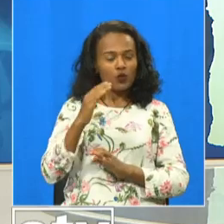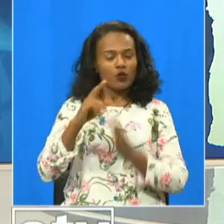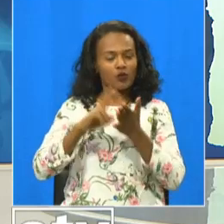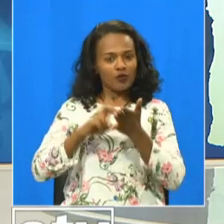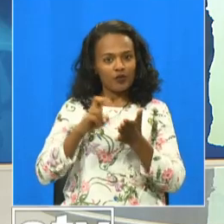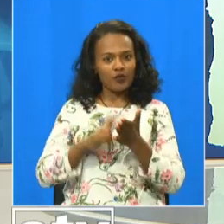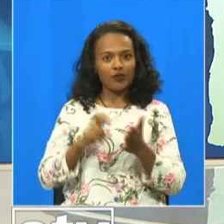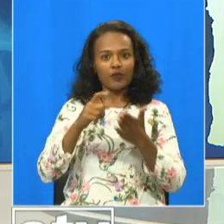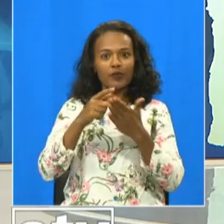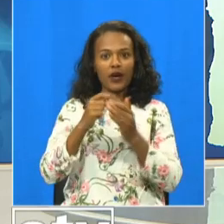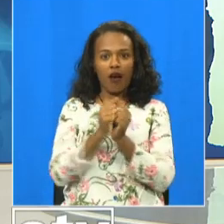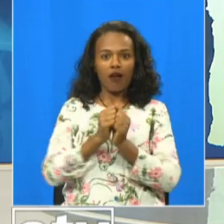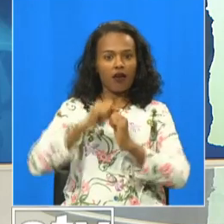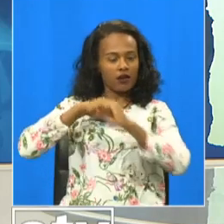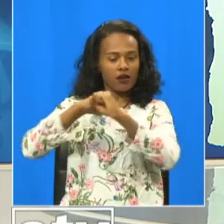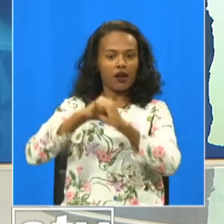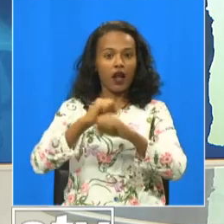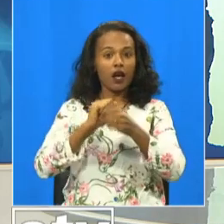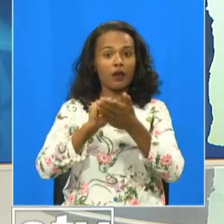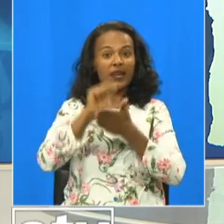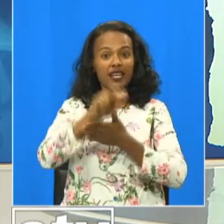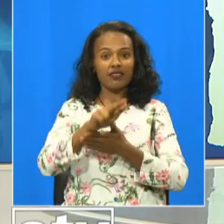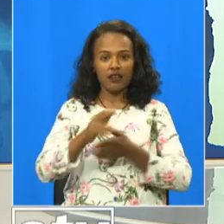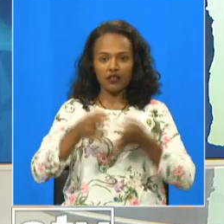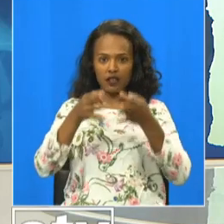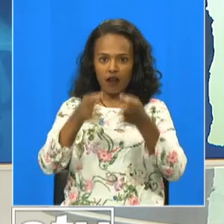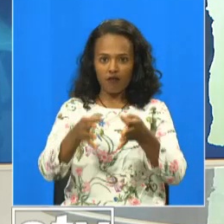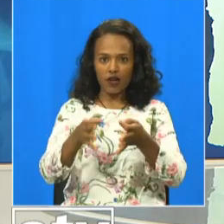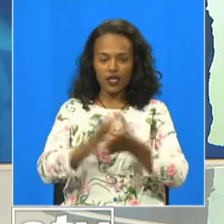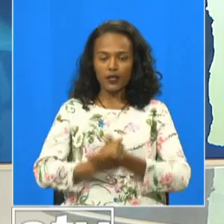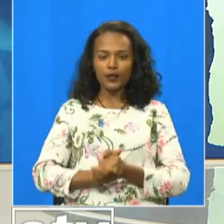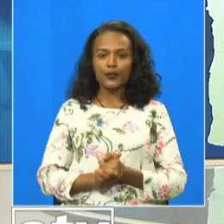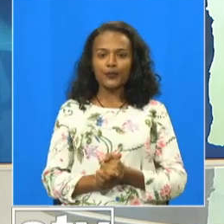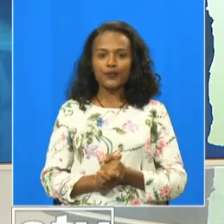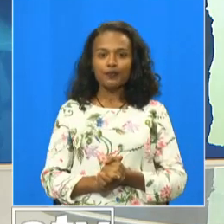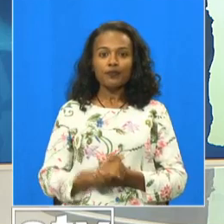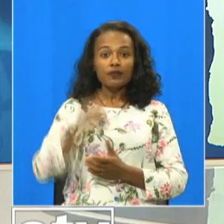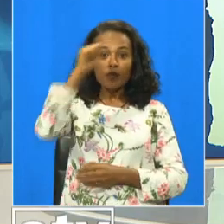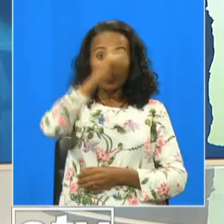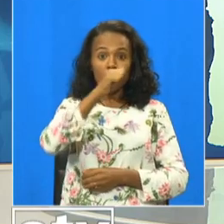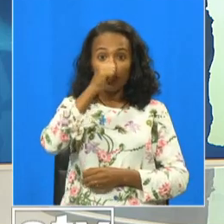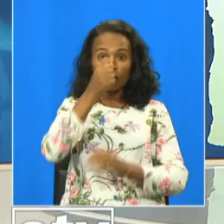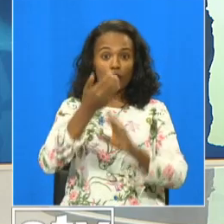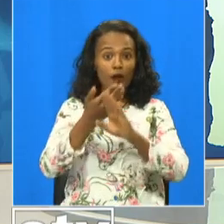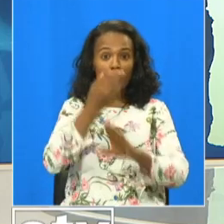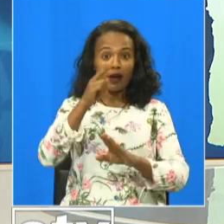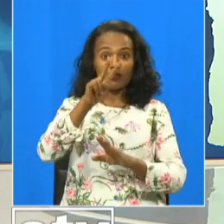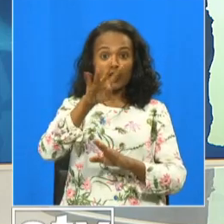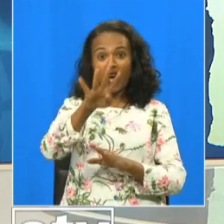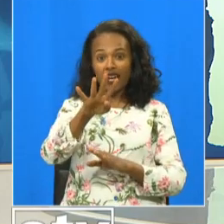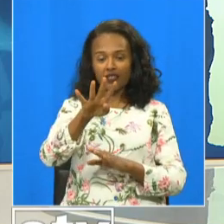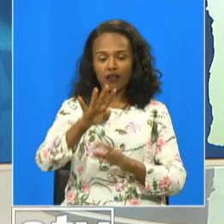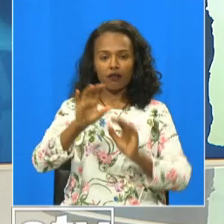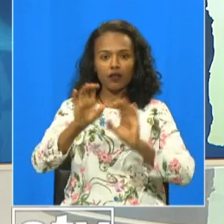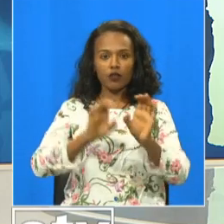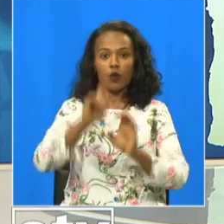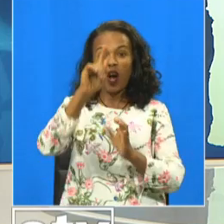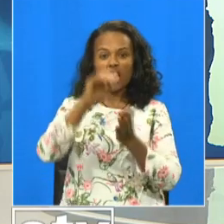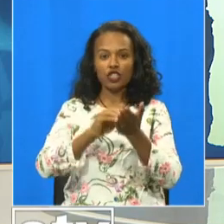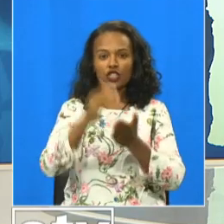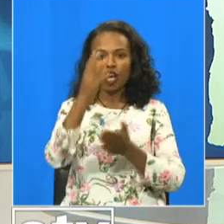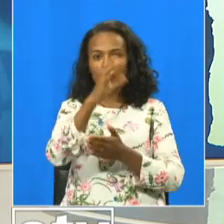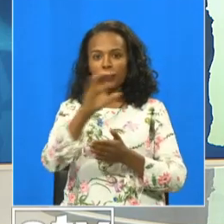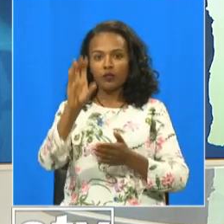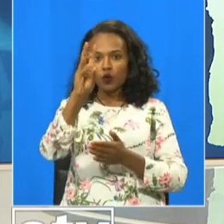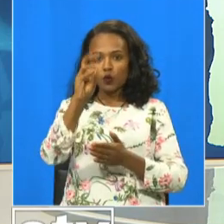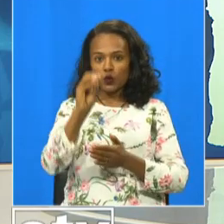ቫይረስ ስርጭትን በጋራ እንደንገታ መልእክታችን ያስተላልፈን ወደ ቀዳሚው ዘገባ እንሻገራለን። በኢትዮጵያ ባለፉት 24 ሰዓታት ከተደረጉ